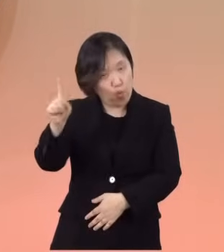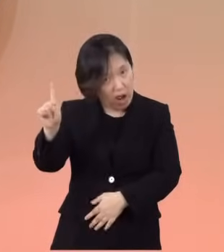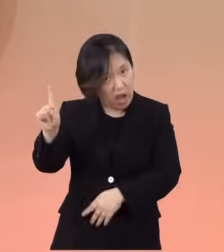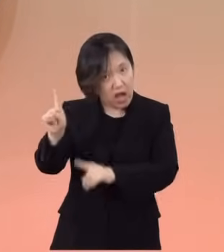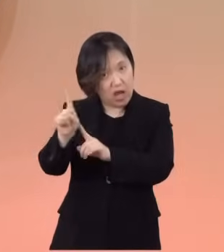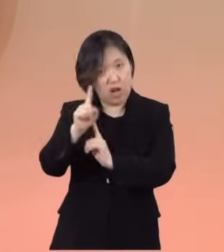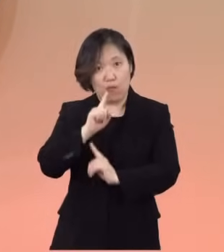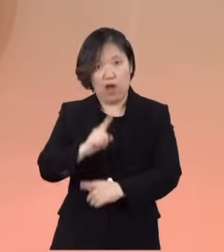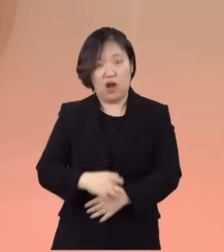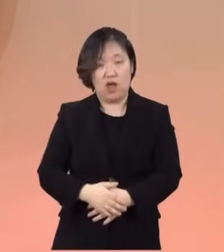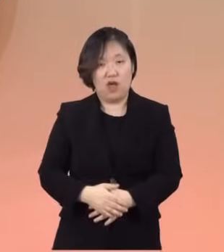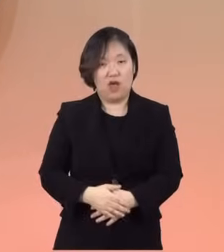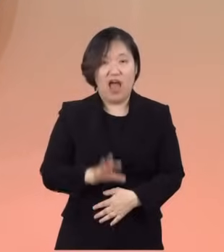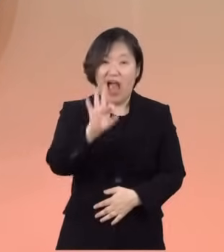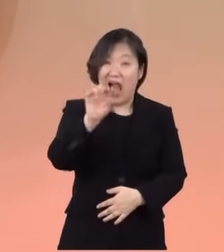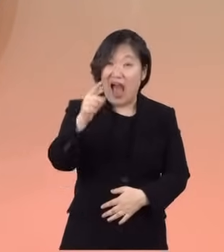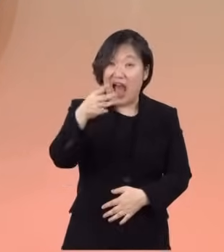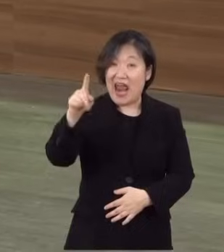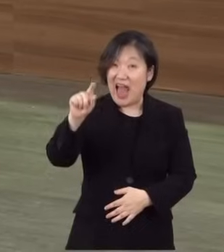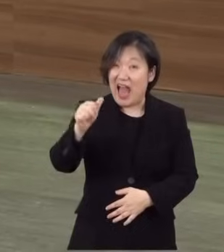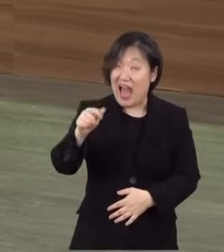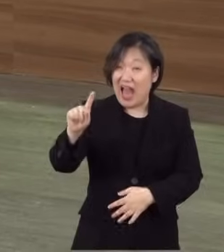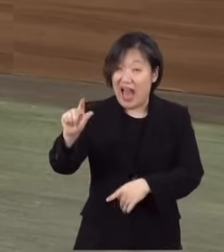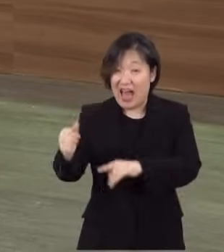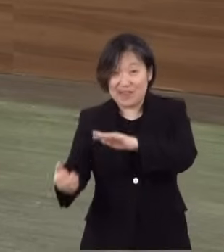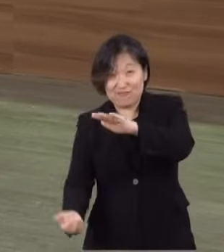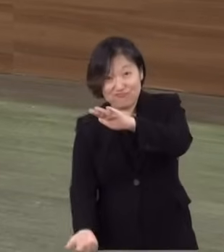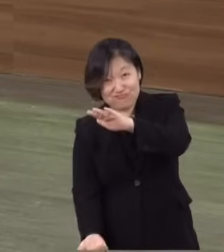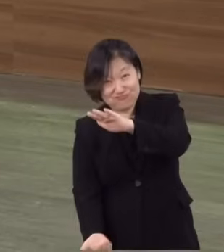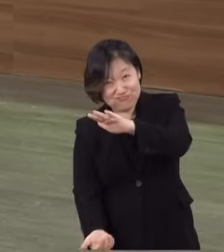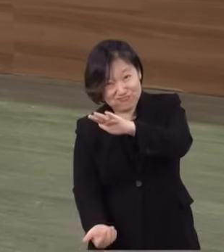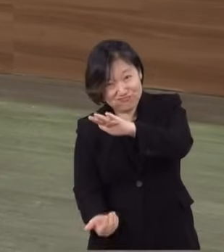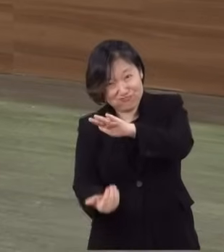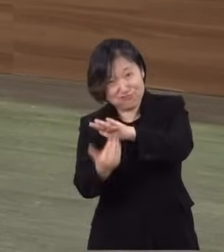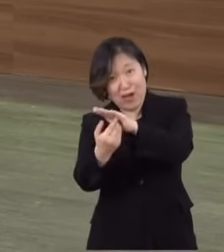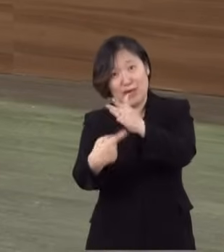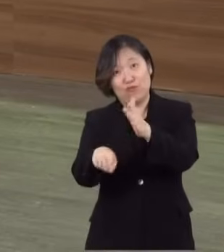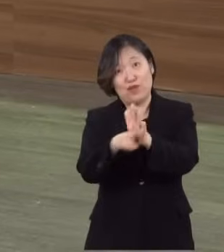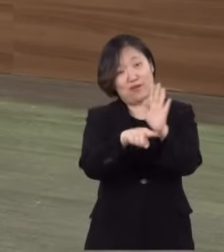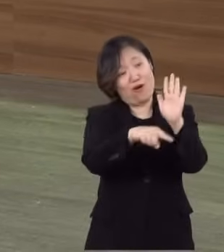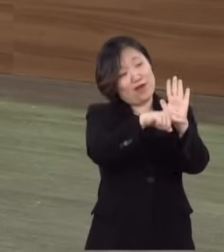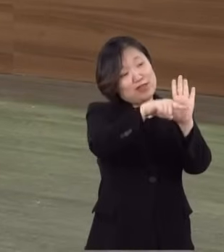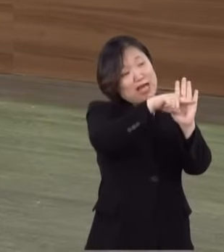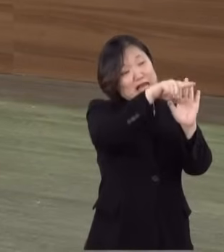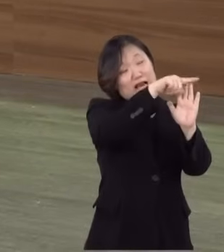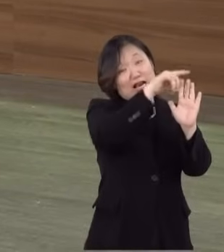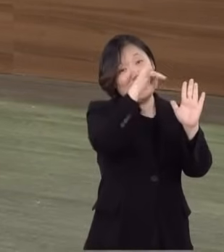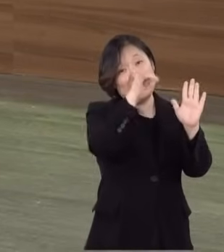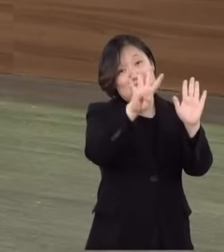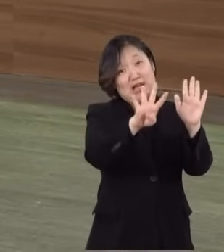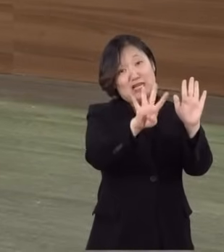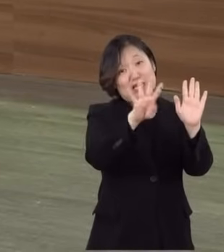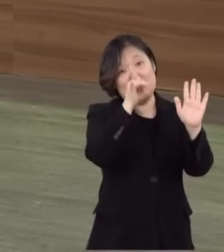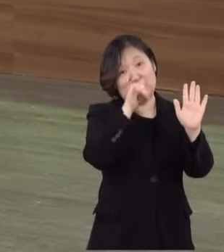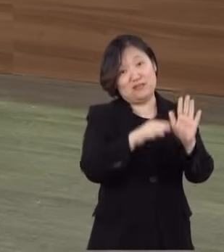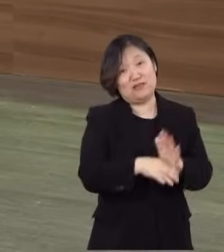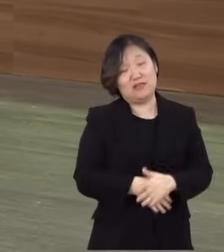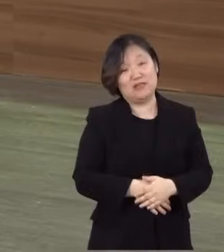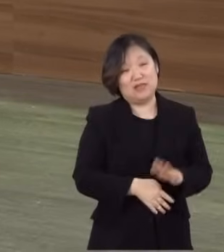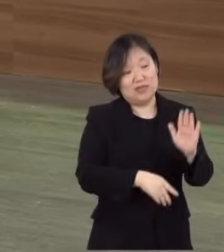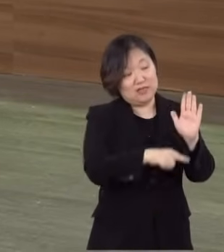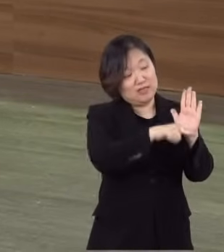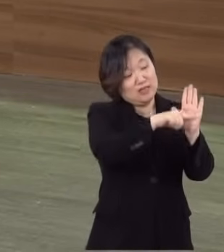아라한과 아라한 그까 아라한이 되는데 이제 단계가 있습니다 첫 번째가